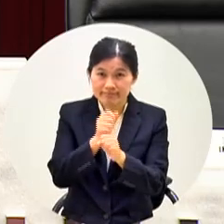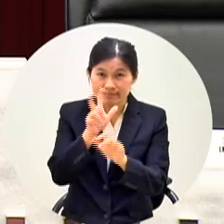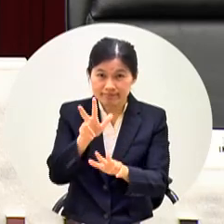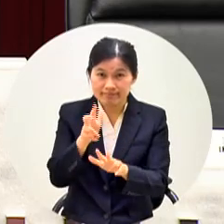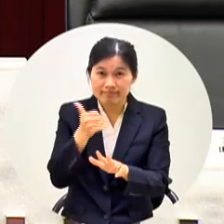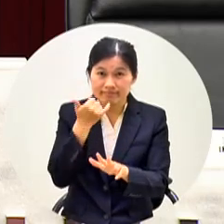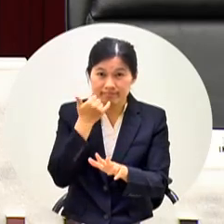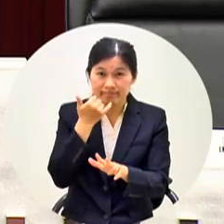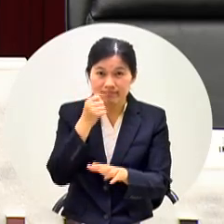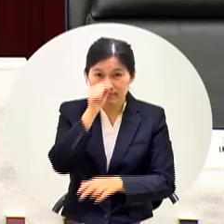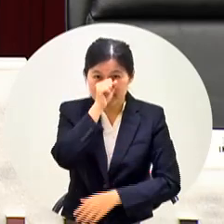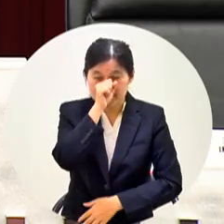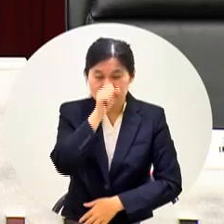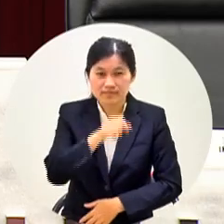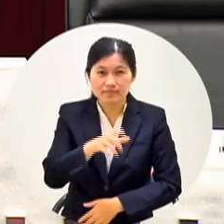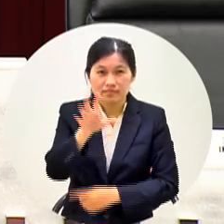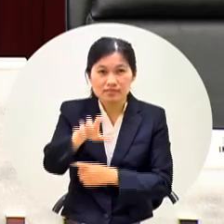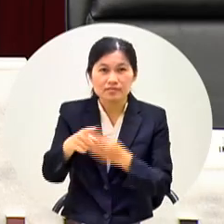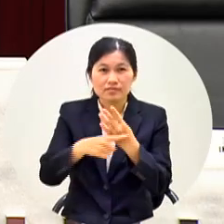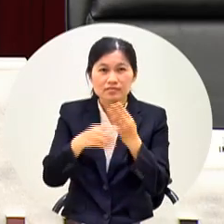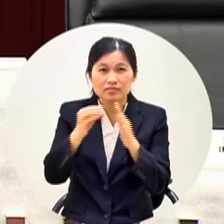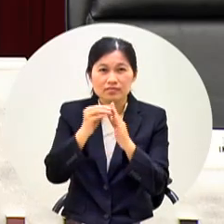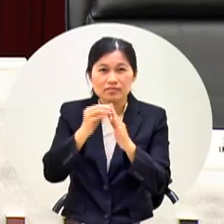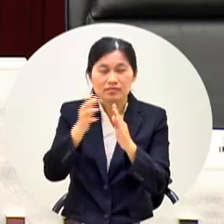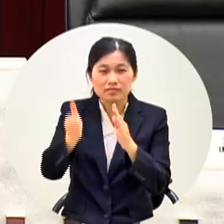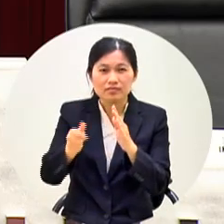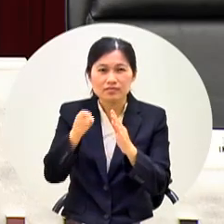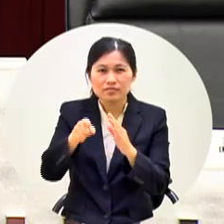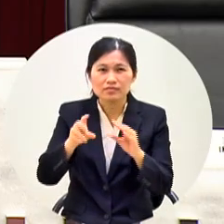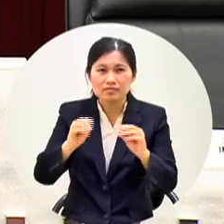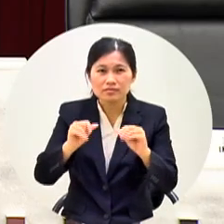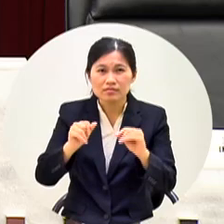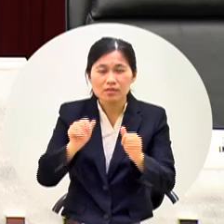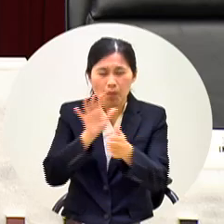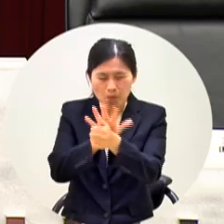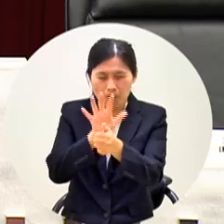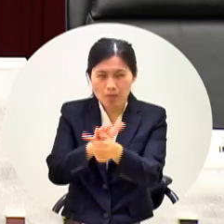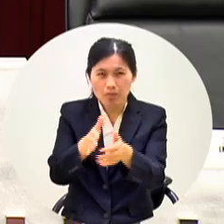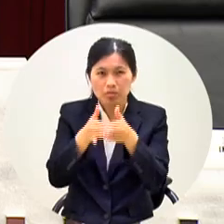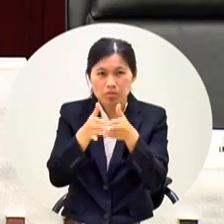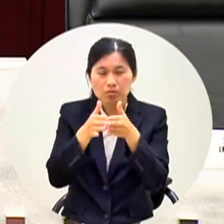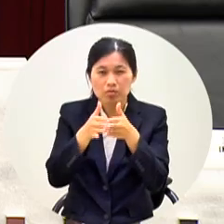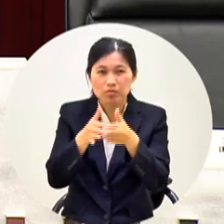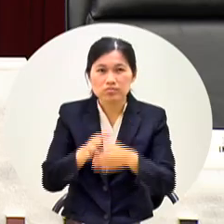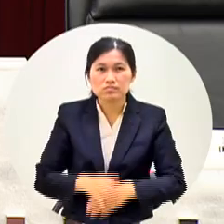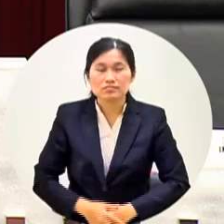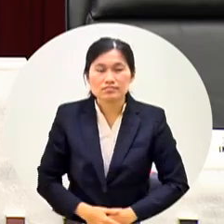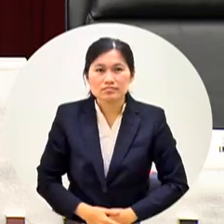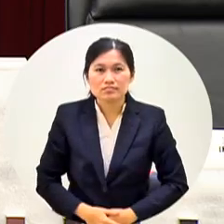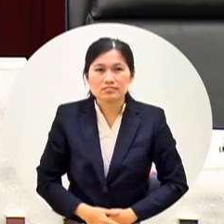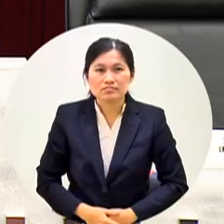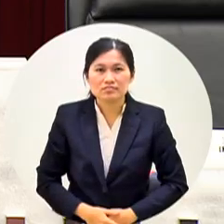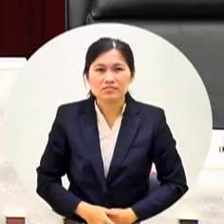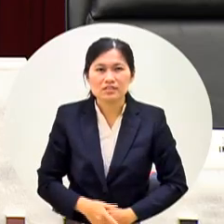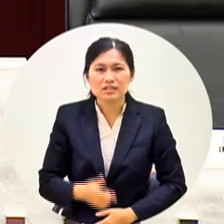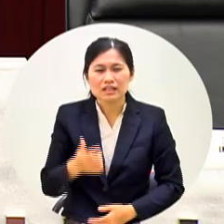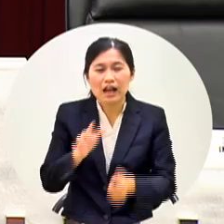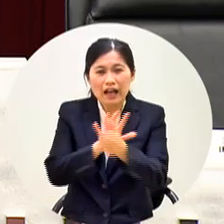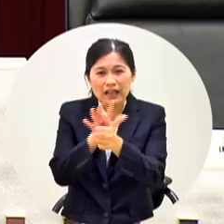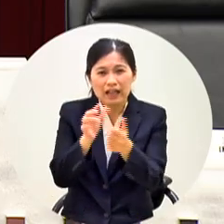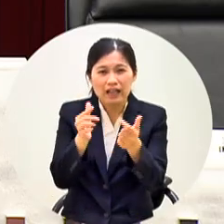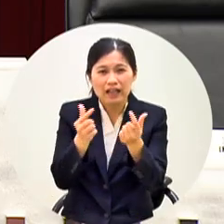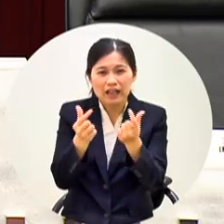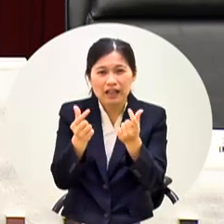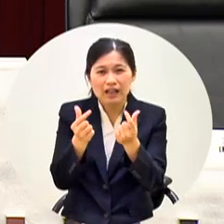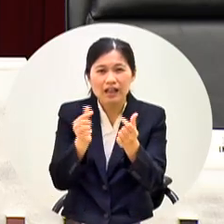长，因这地了要给因帮忙的啦，有影啦，因有阵啊袂晓营销啦，你像爱药啊，足